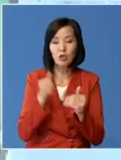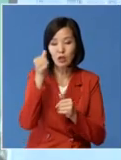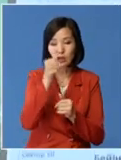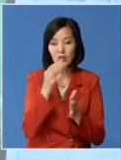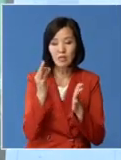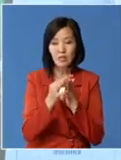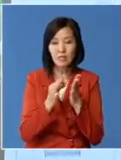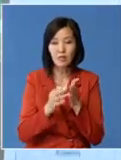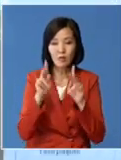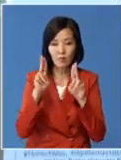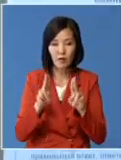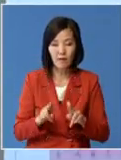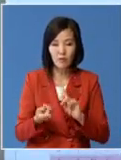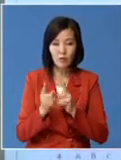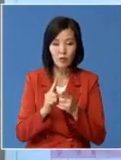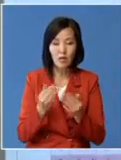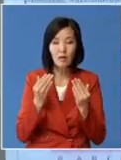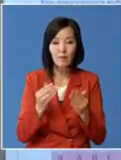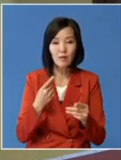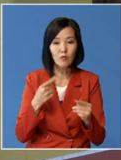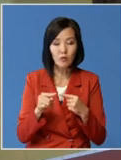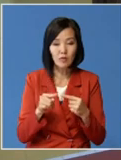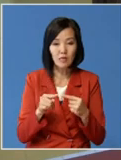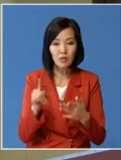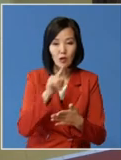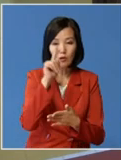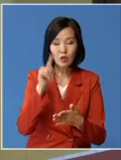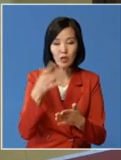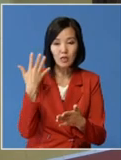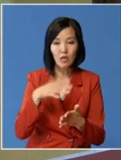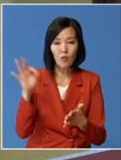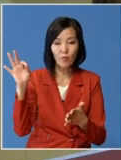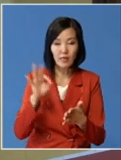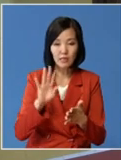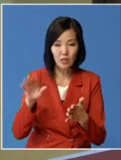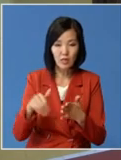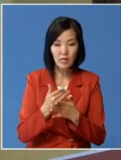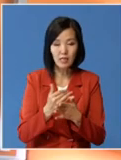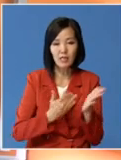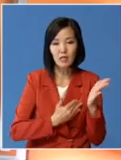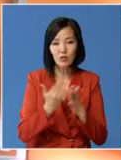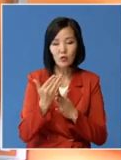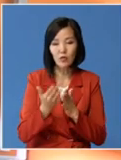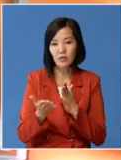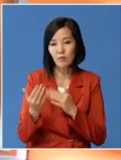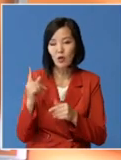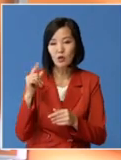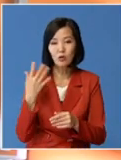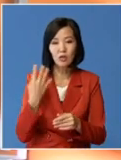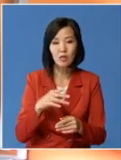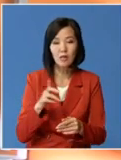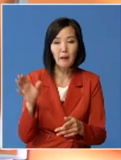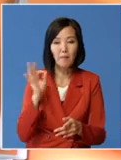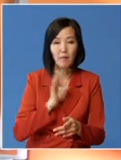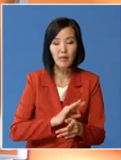тестілеу форматы өзгерді. Биылғы сынақтың басты өзгерісі сұрақтар 50%-ға жаңартылған. Ең жоғарғысы былтырғыдай 140 балл. Ал